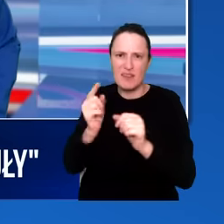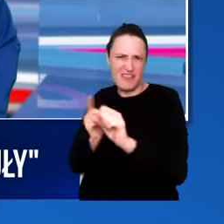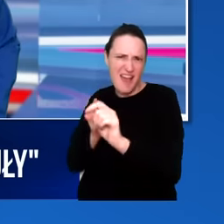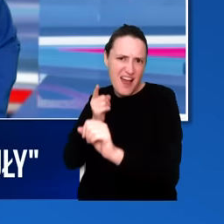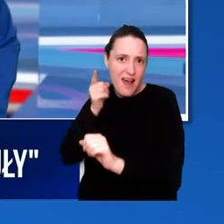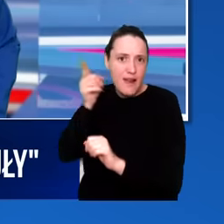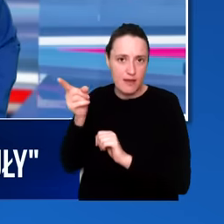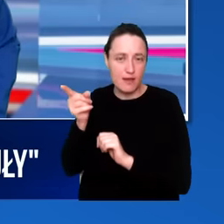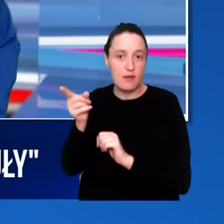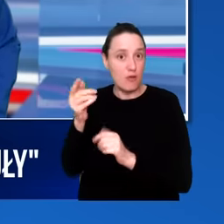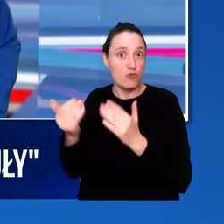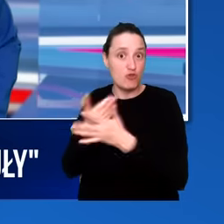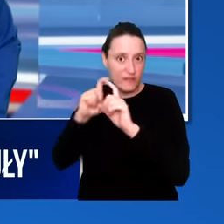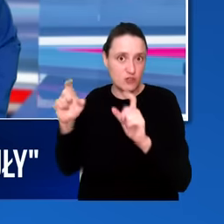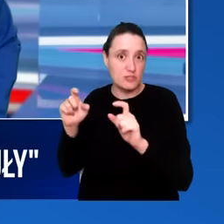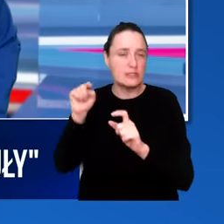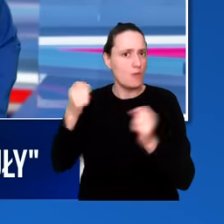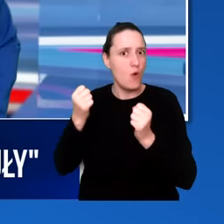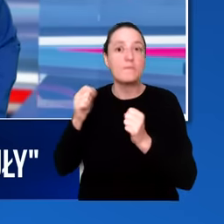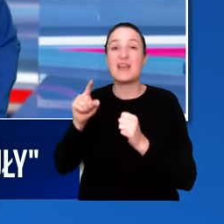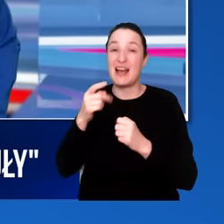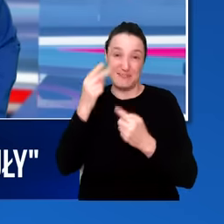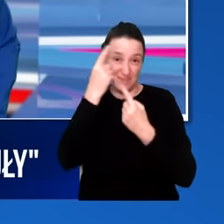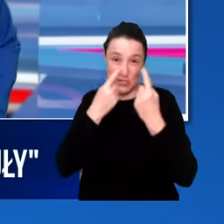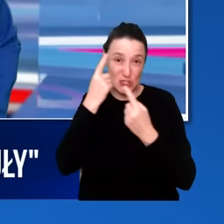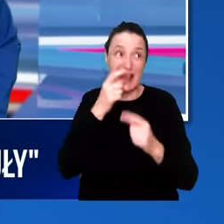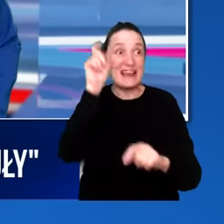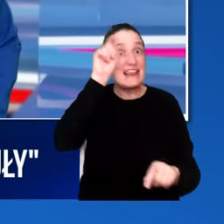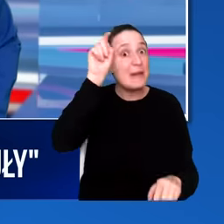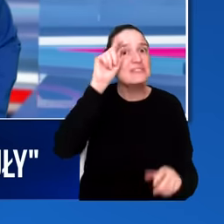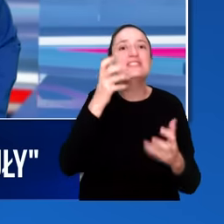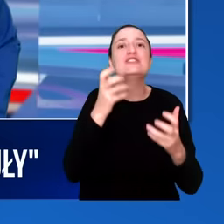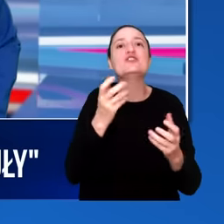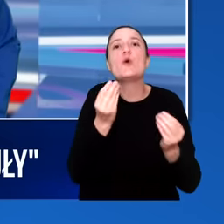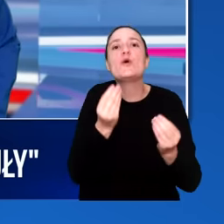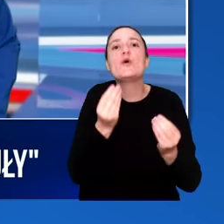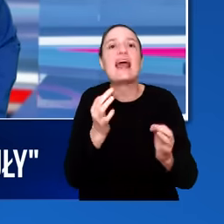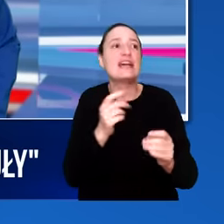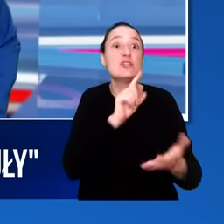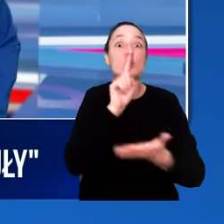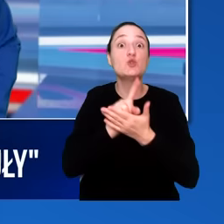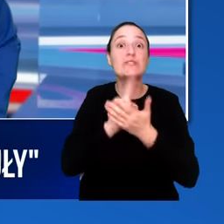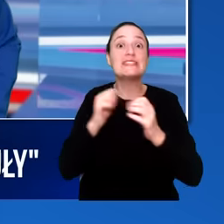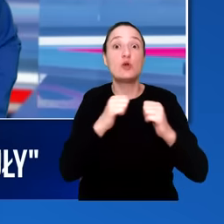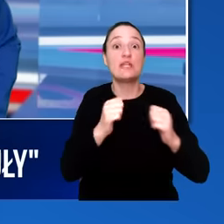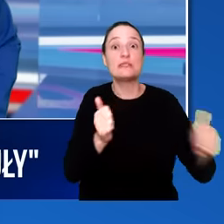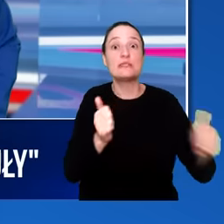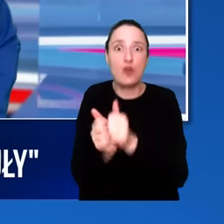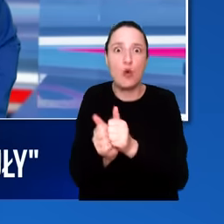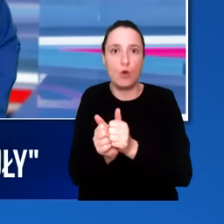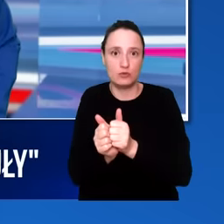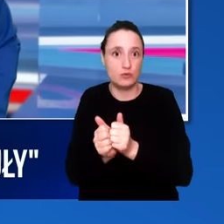mam nieodparte wrażenie, że Niemcy chcą się dopisać do czyjegoś sukcesu negocjacyjnego. Otóż radar